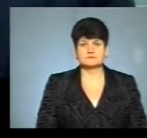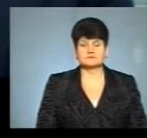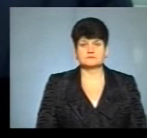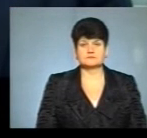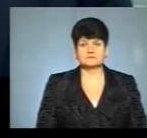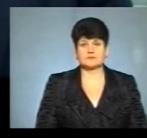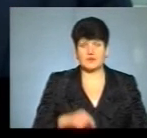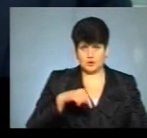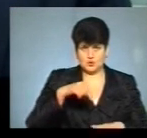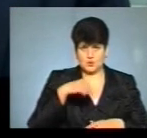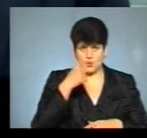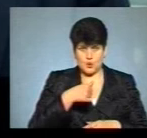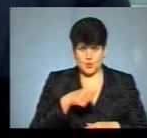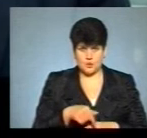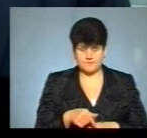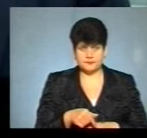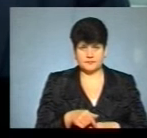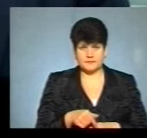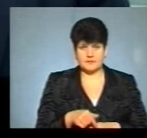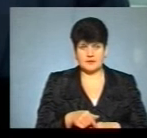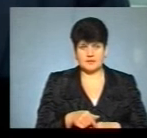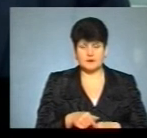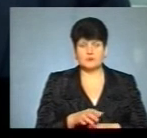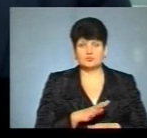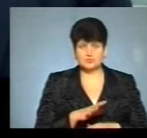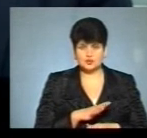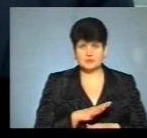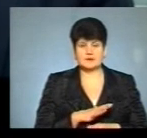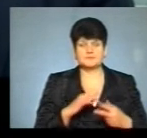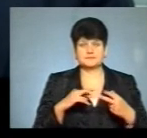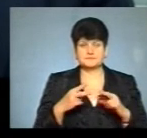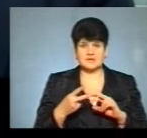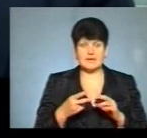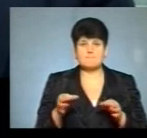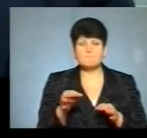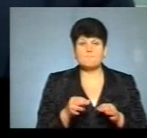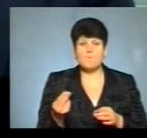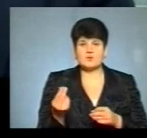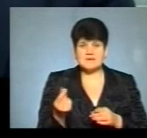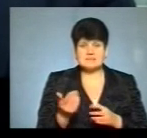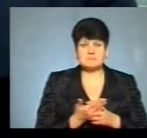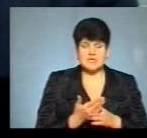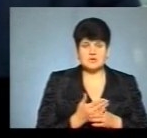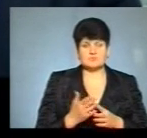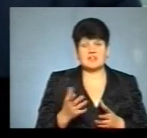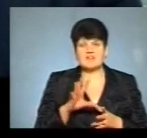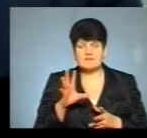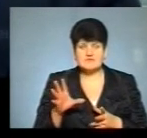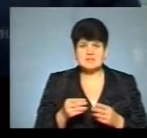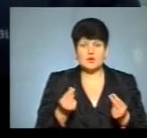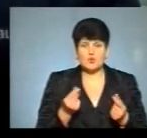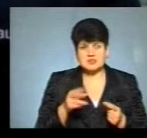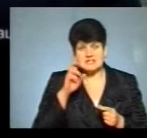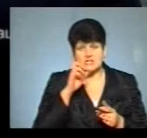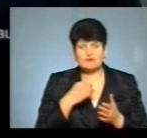З цього року прийшла монетизація пільг і субсидій, і всі кошти, які нам йшли як субвенції з